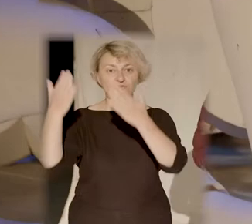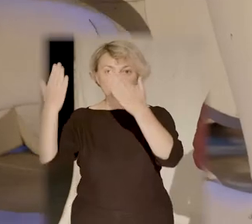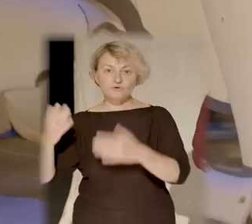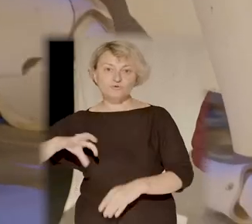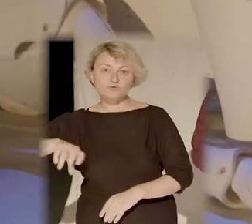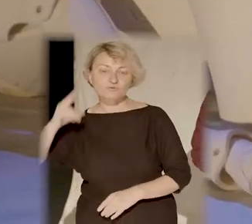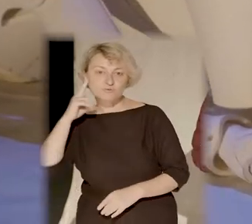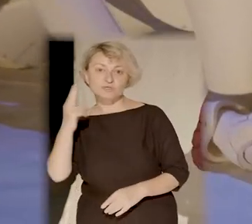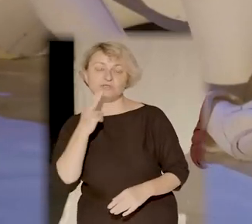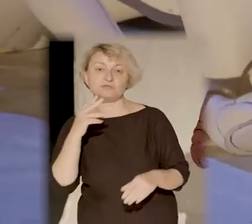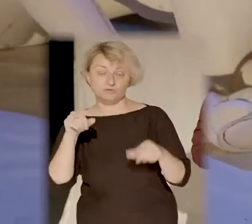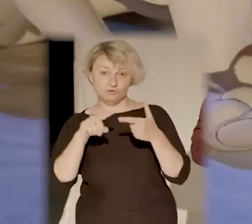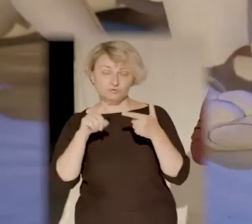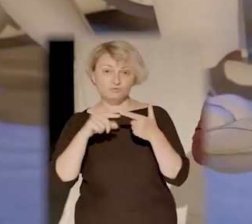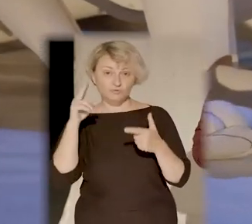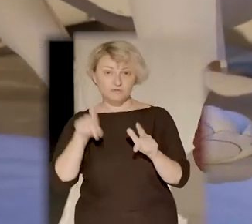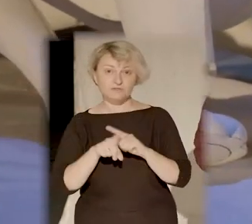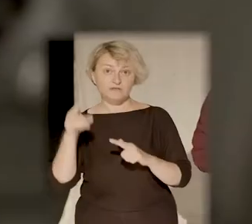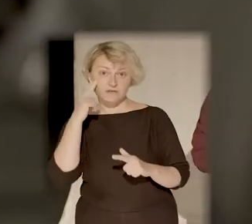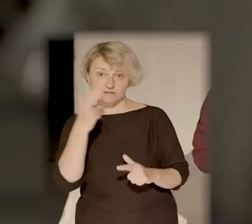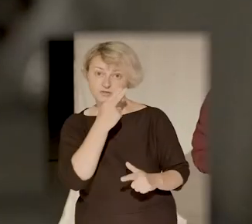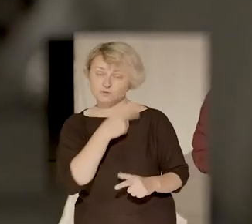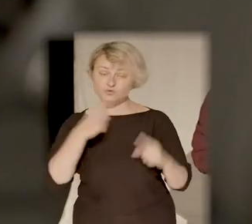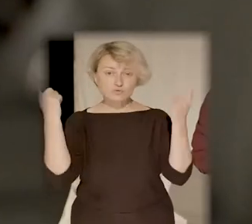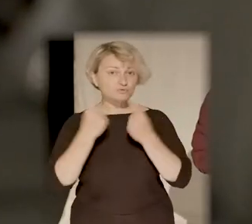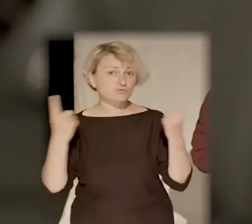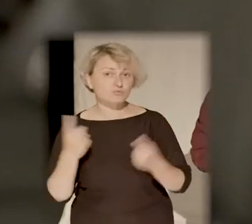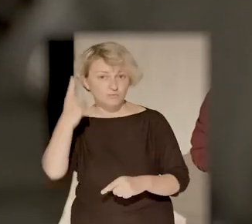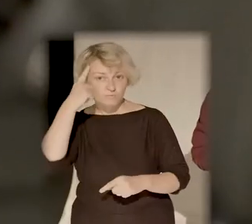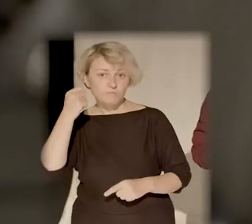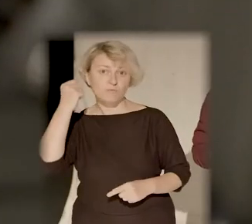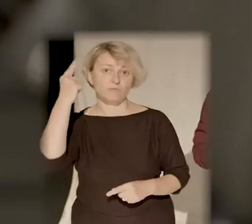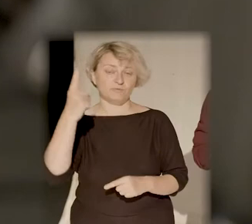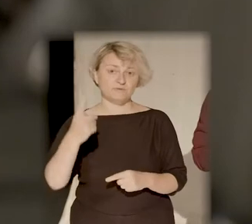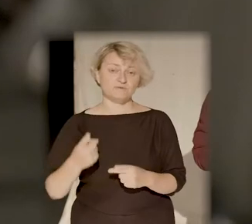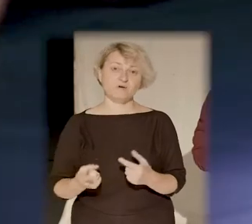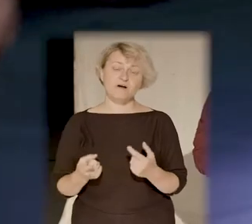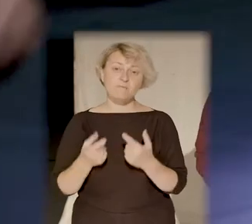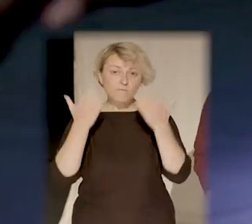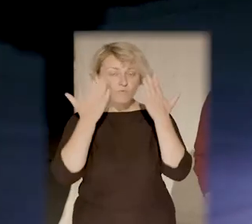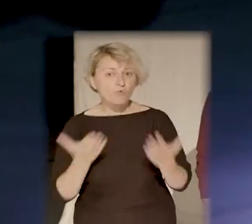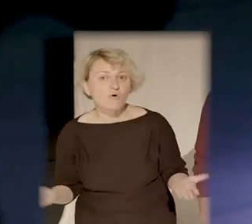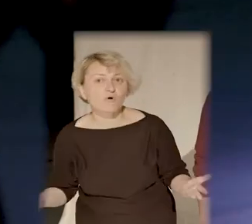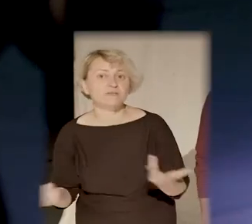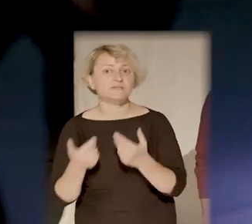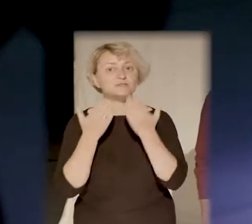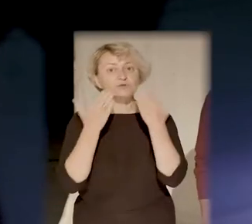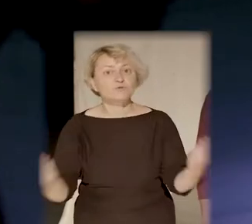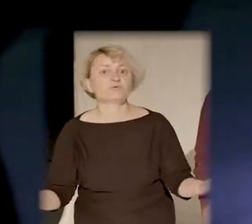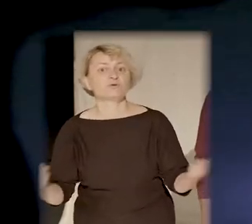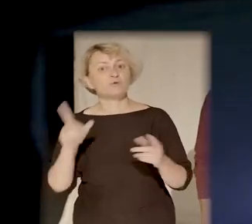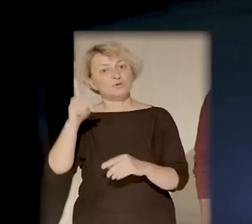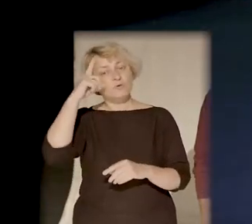czy dla osób niewidzących, jest naprawdę świetną inicjatywą. I tutaj wielkie pokłony dla